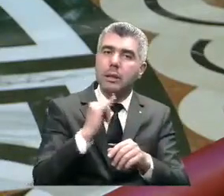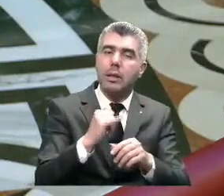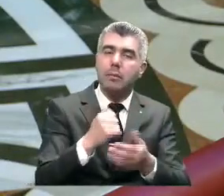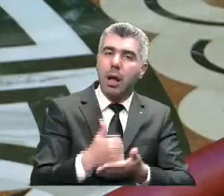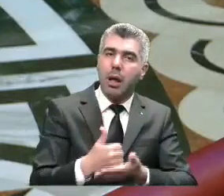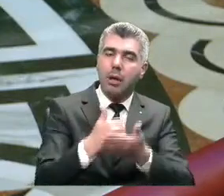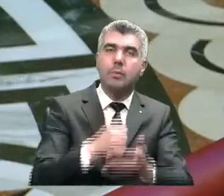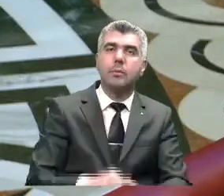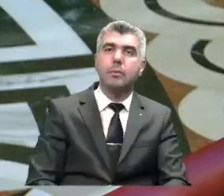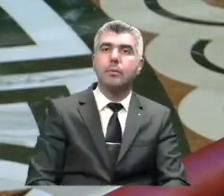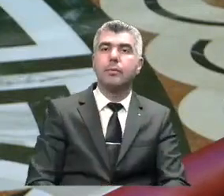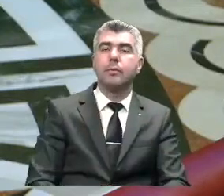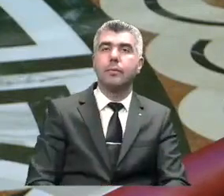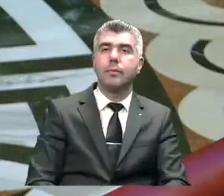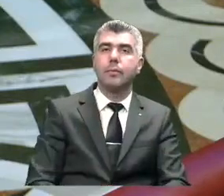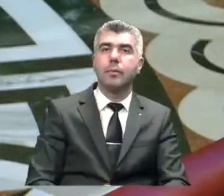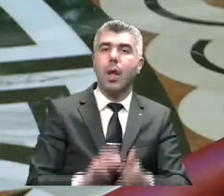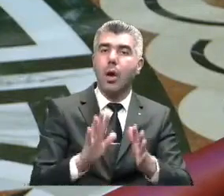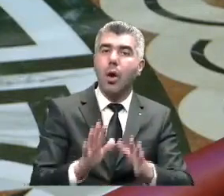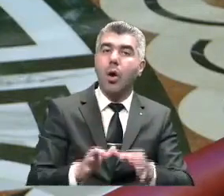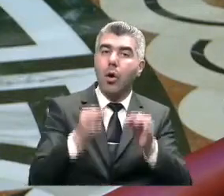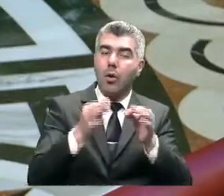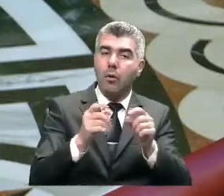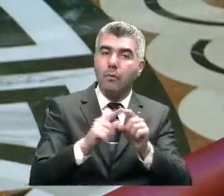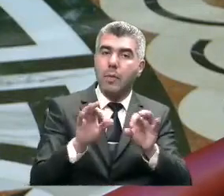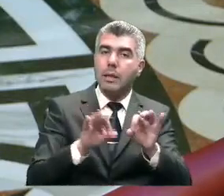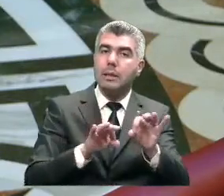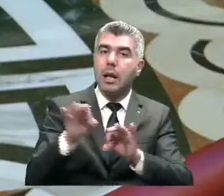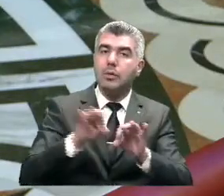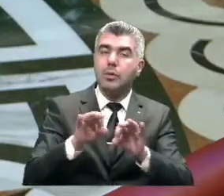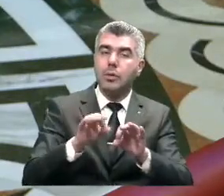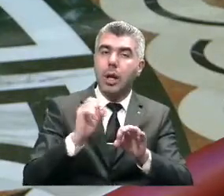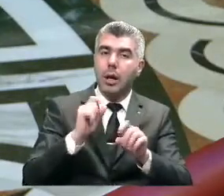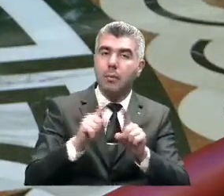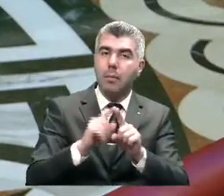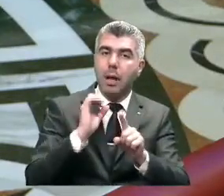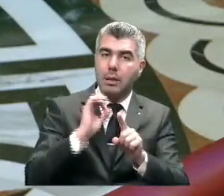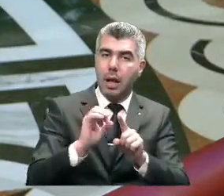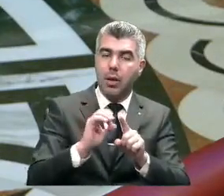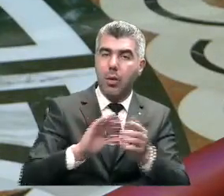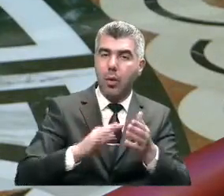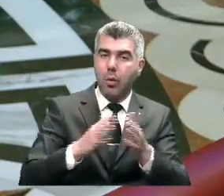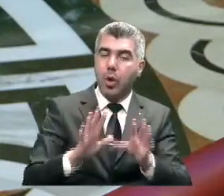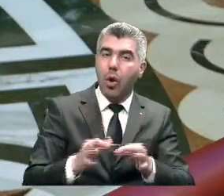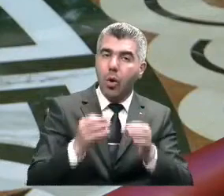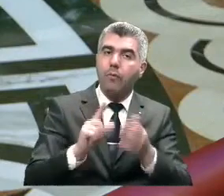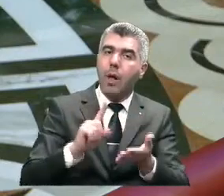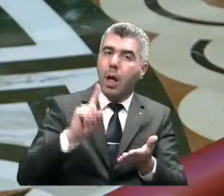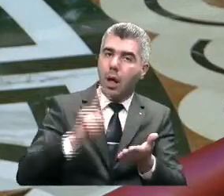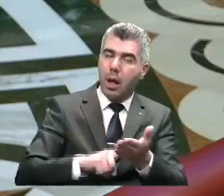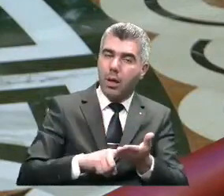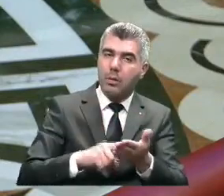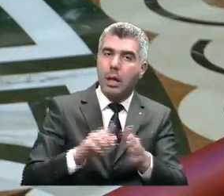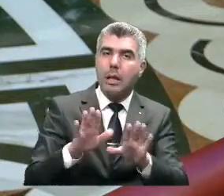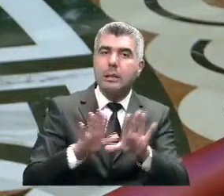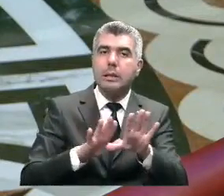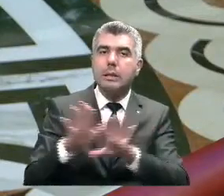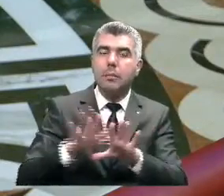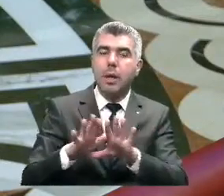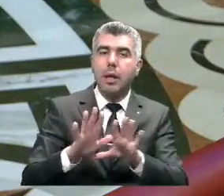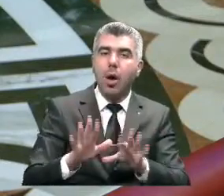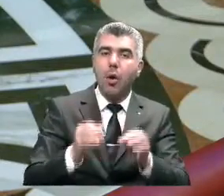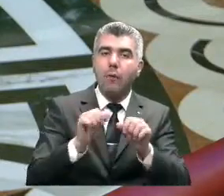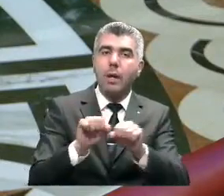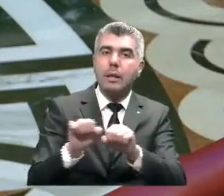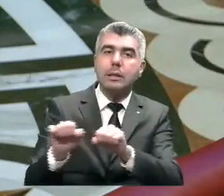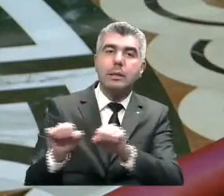الخدمات. وقد ابانت الاستراتيجيه الوطنيه لتدبير الكوارث الطبيعيه عن نجاعتها في تدبير الاثار الناجمه عن